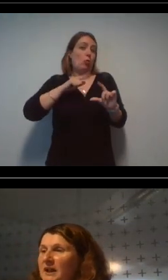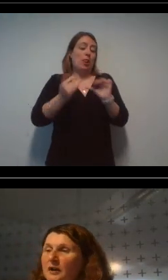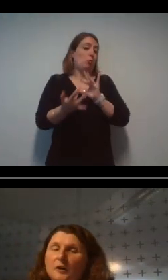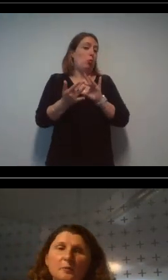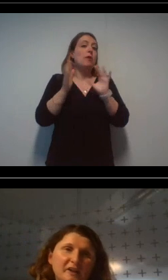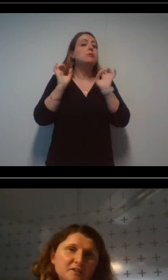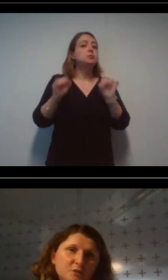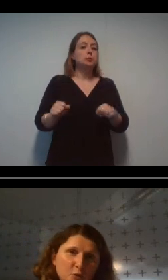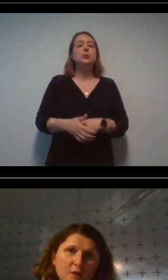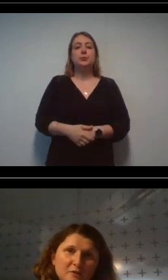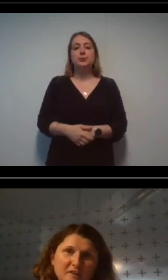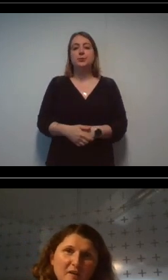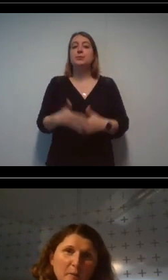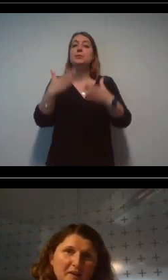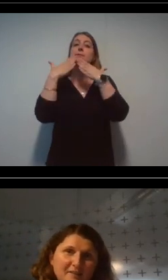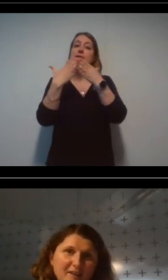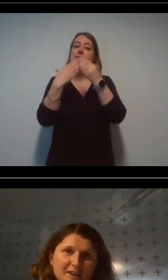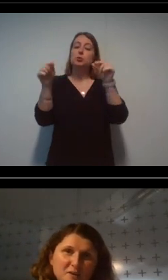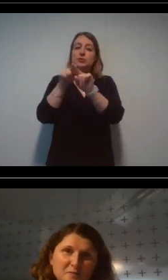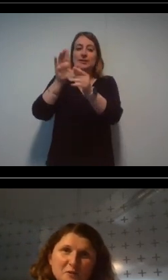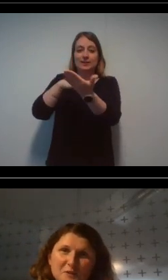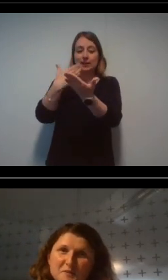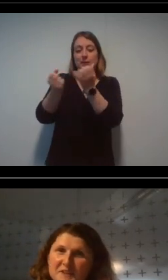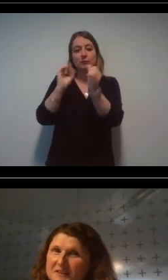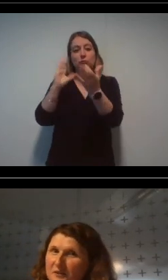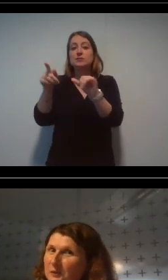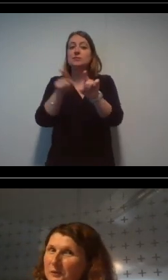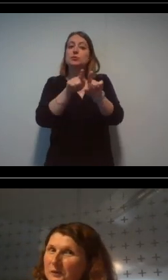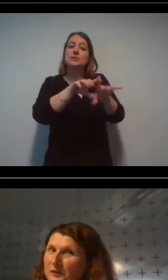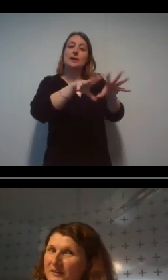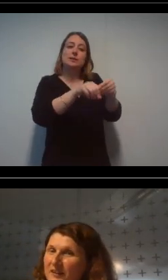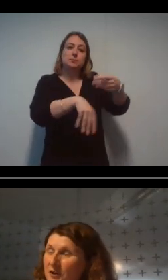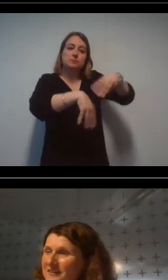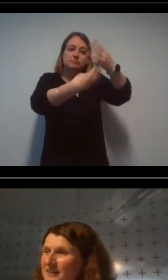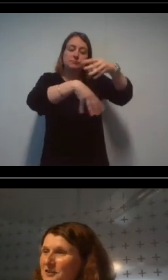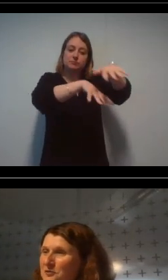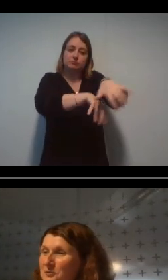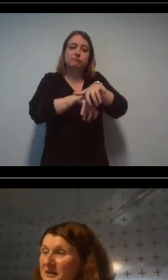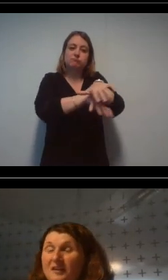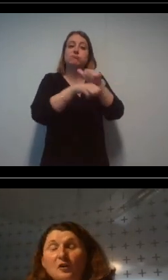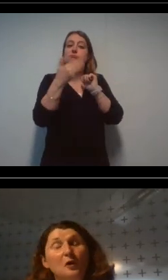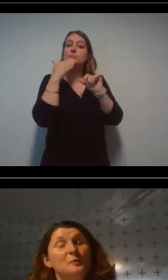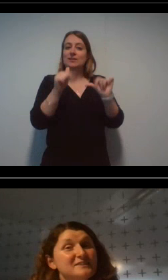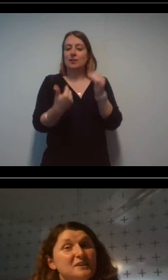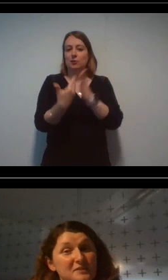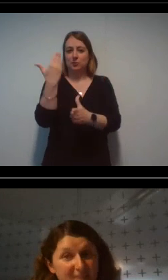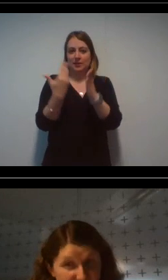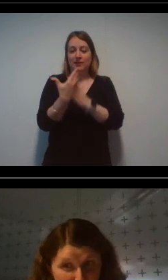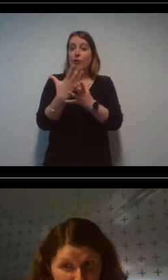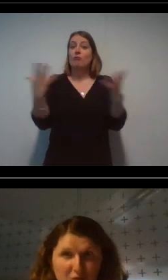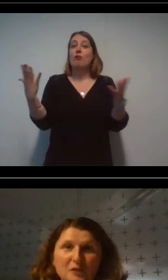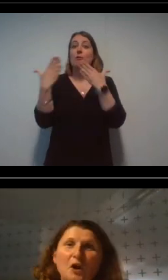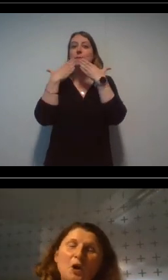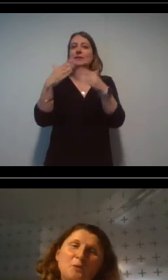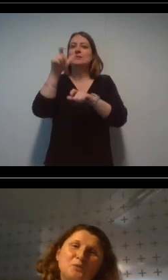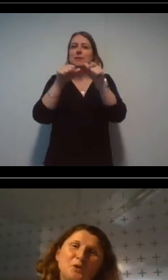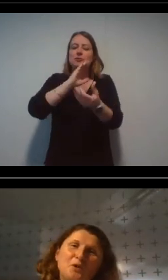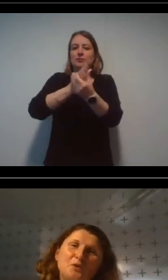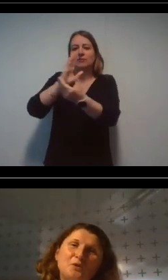disposition. Merci du coup à nos interprètes et à l'équipe Vélotipeee d'avoir été avec nous ce matin. Un grand merci à nos